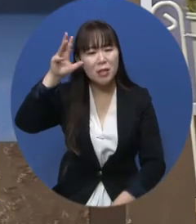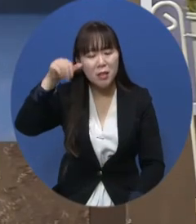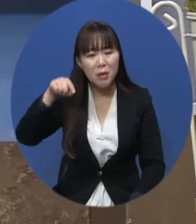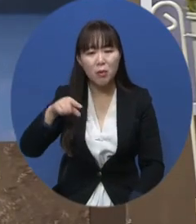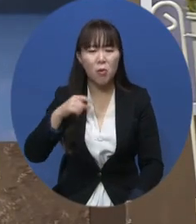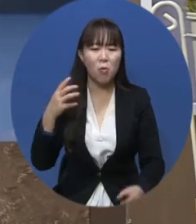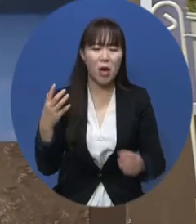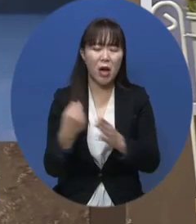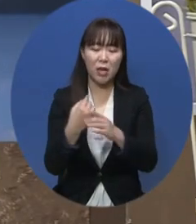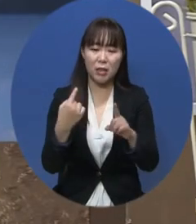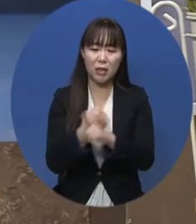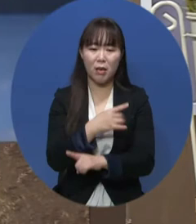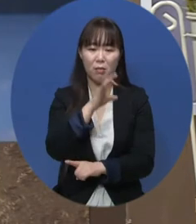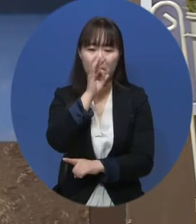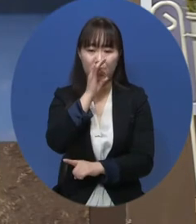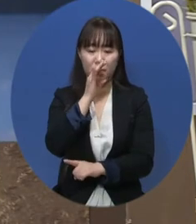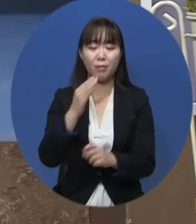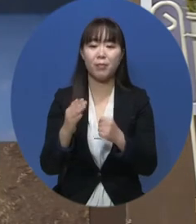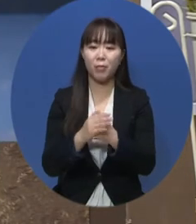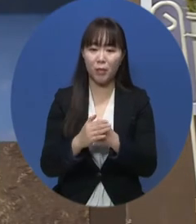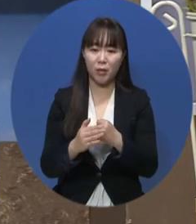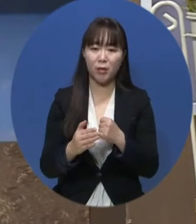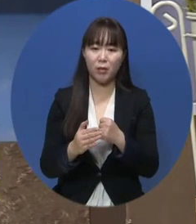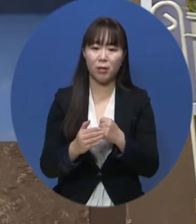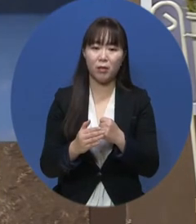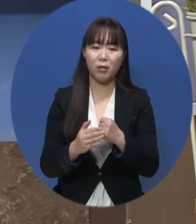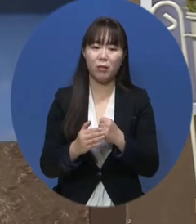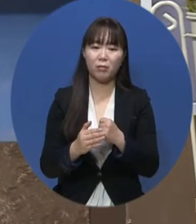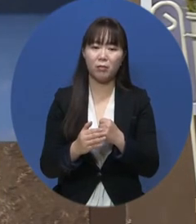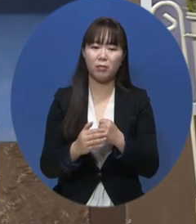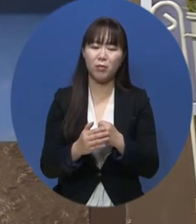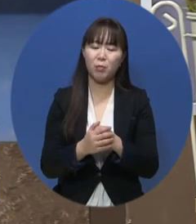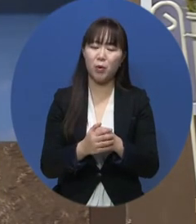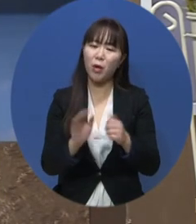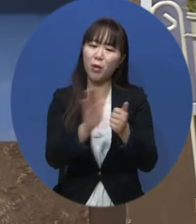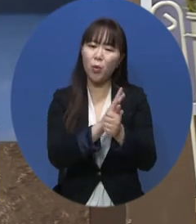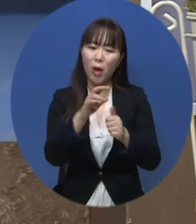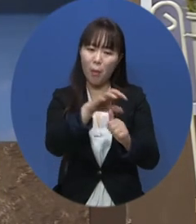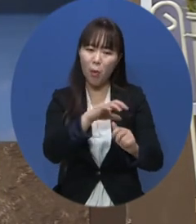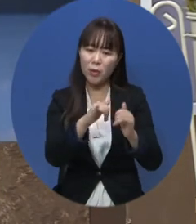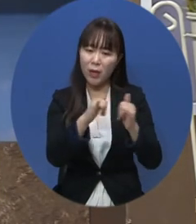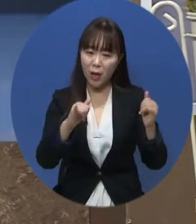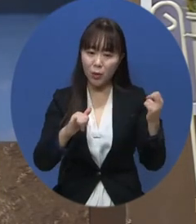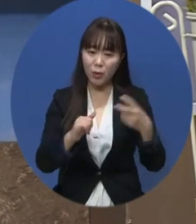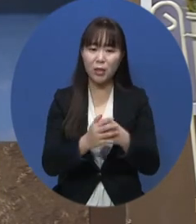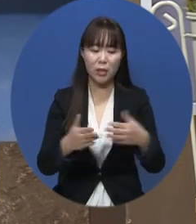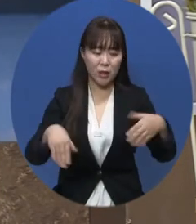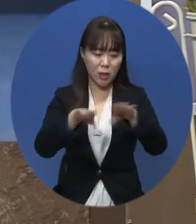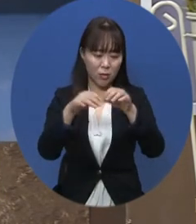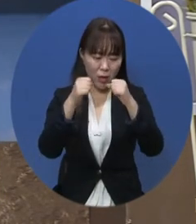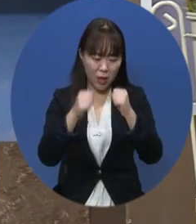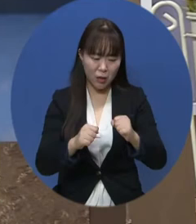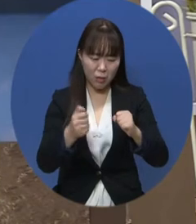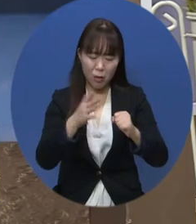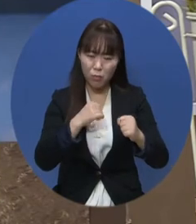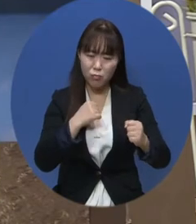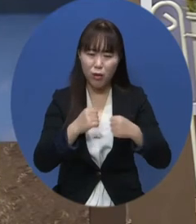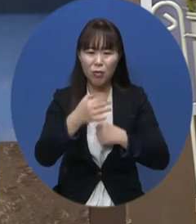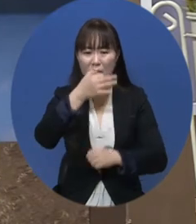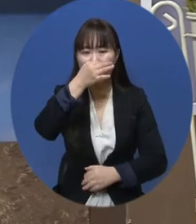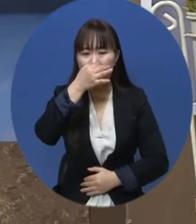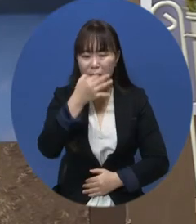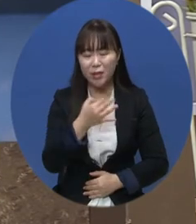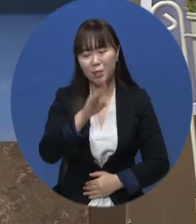치매는 이게 완치가 어렵다 보니까 네. 굉장히 이게 또 요양보호사라든지 이런 시설에 있음에도 불구하고 좀